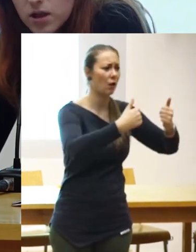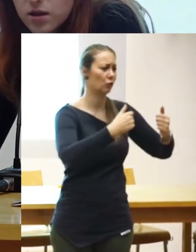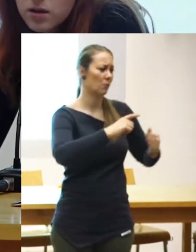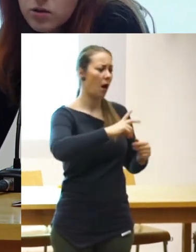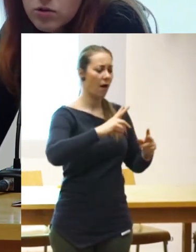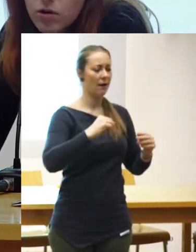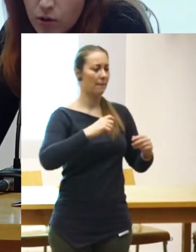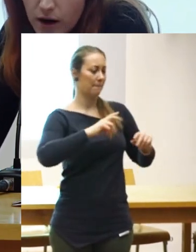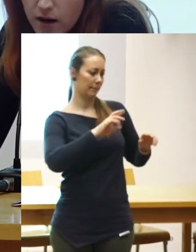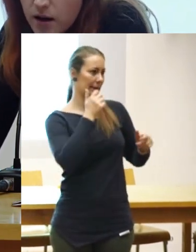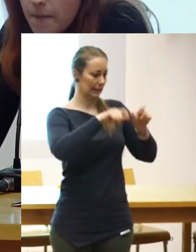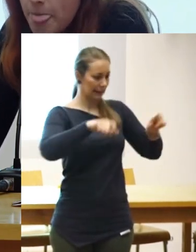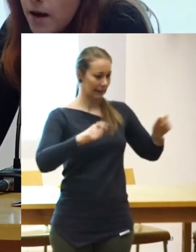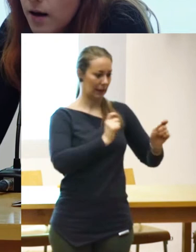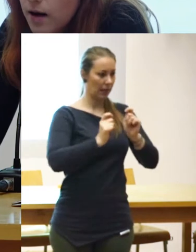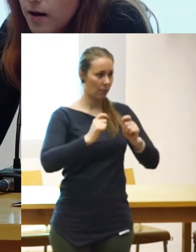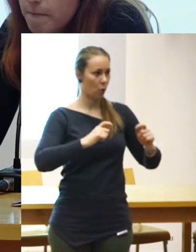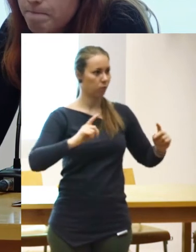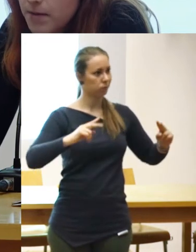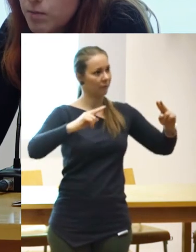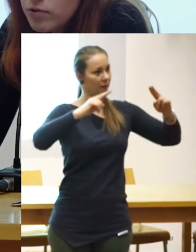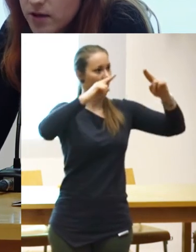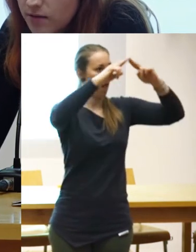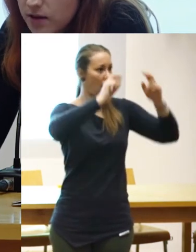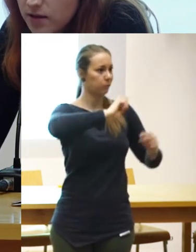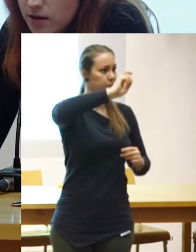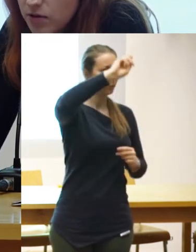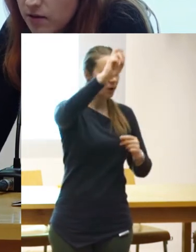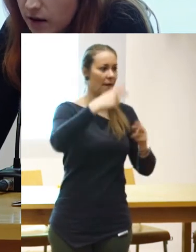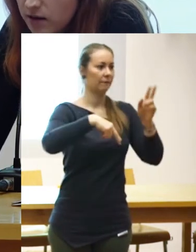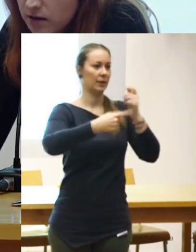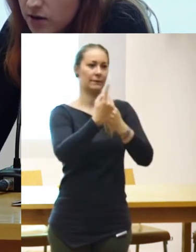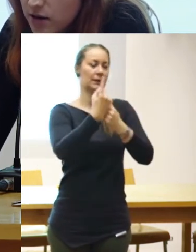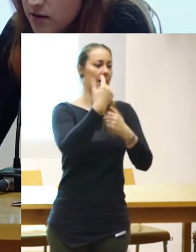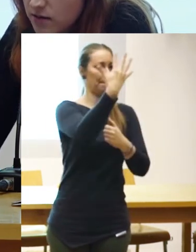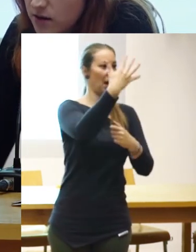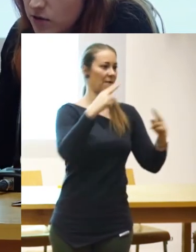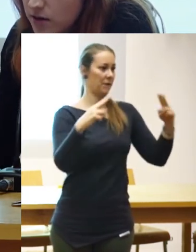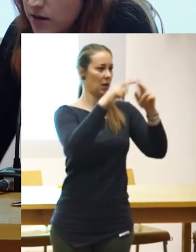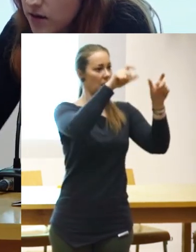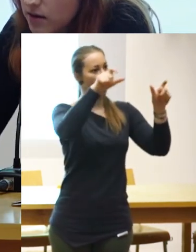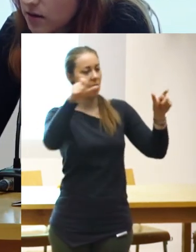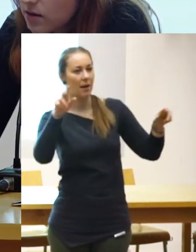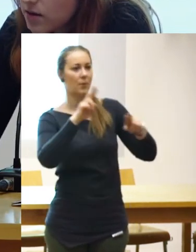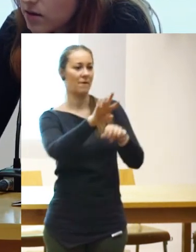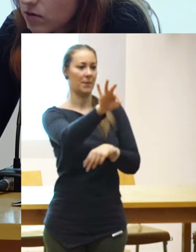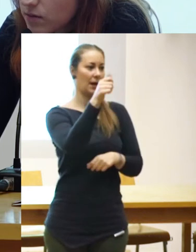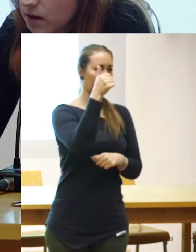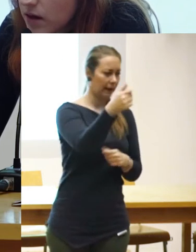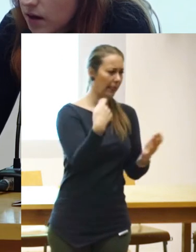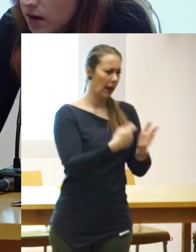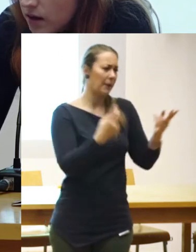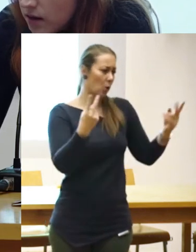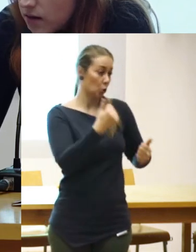to získat ten titul toho laureáta. A plus navíc je tu ten fakt, že z těch dosavadních